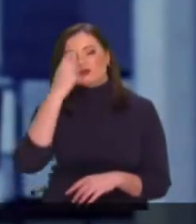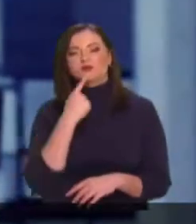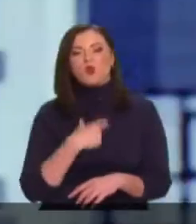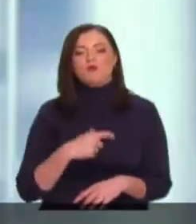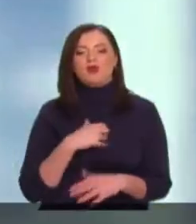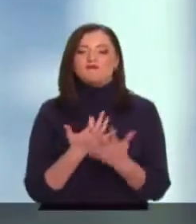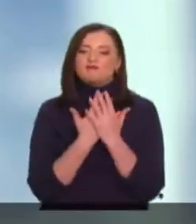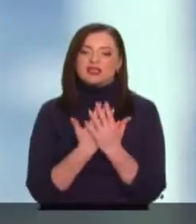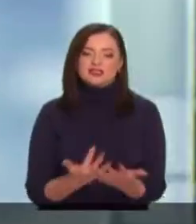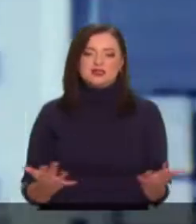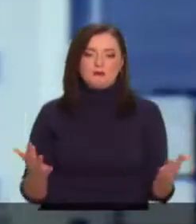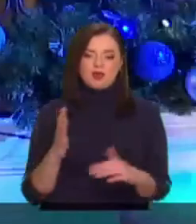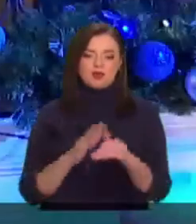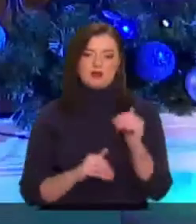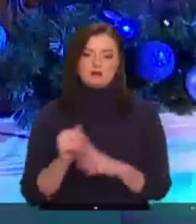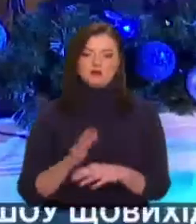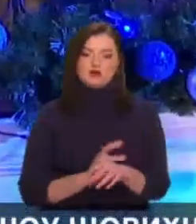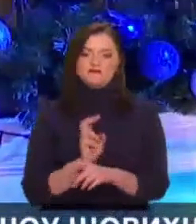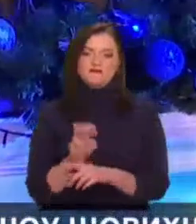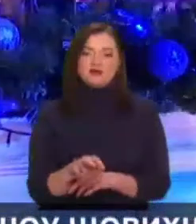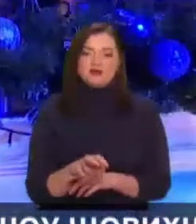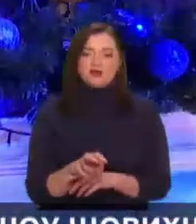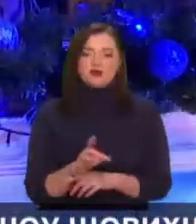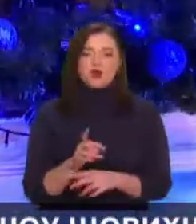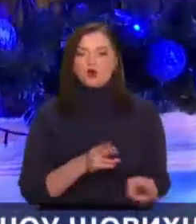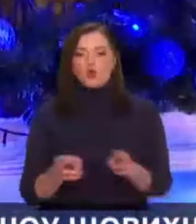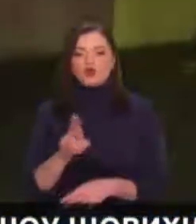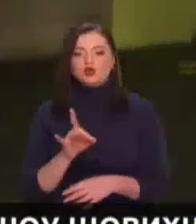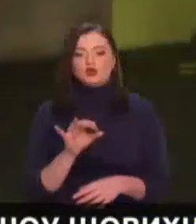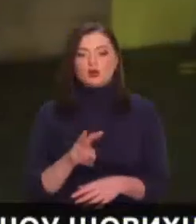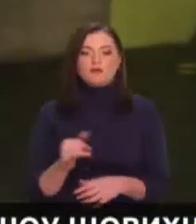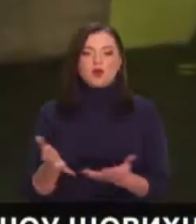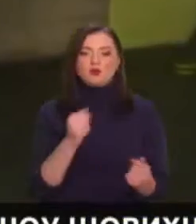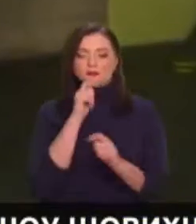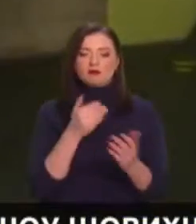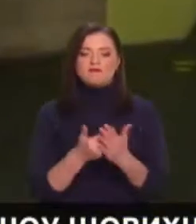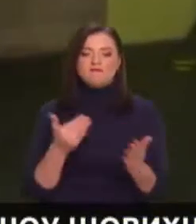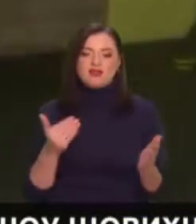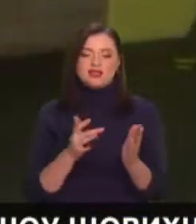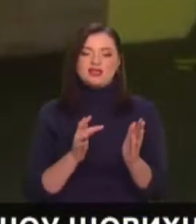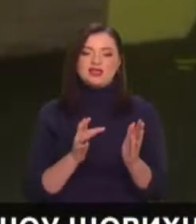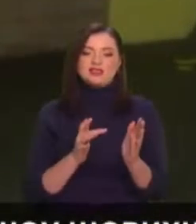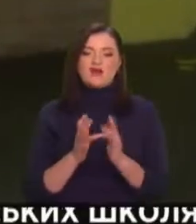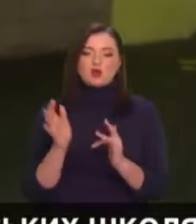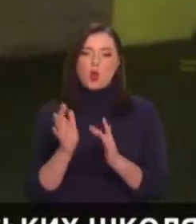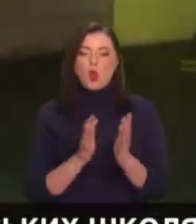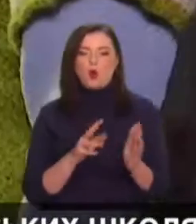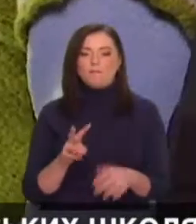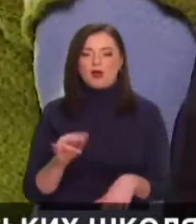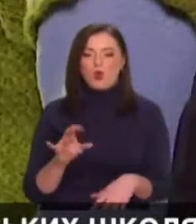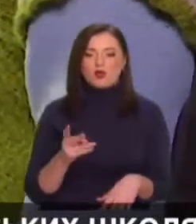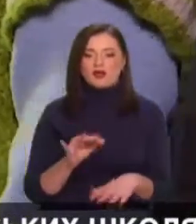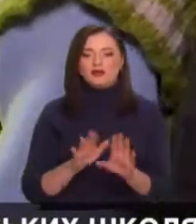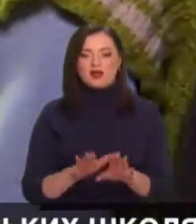в різноманітних професіях. Відвідали ролердром та отримали подарунки від Святого Миколая. Для малечі та